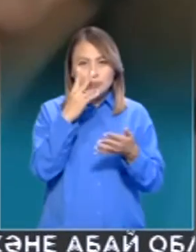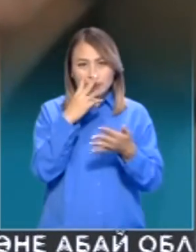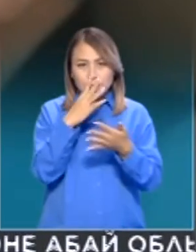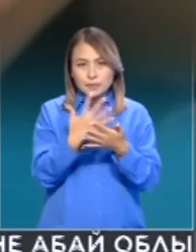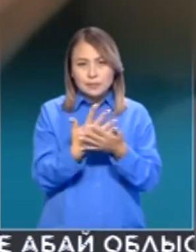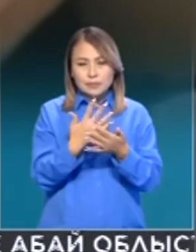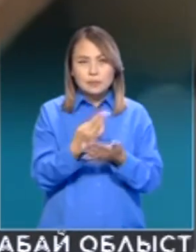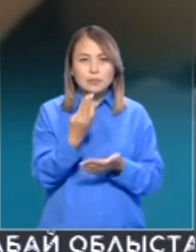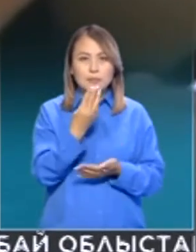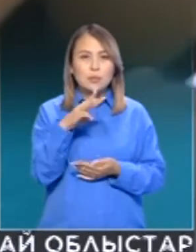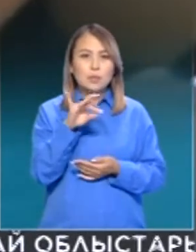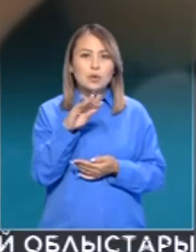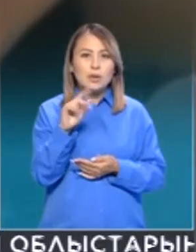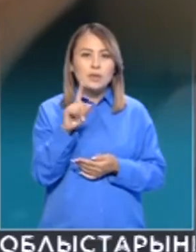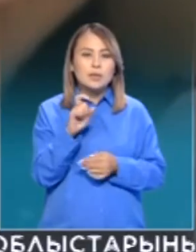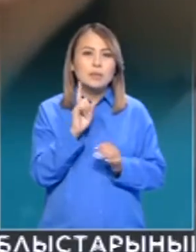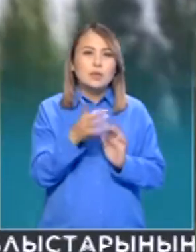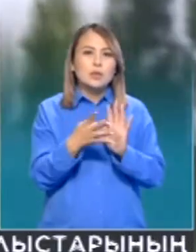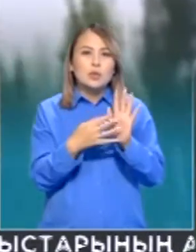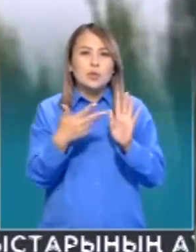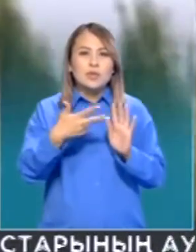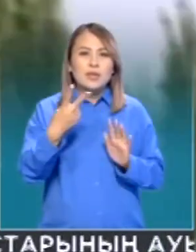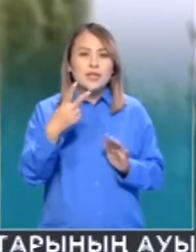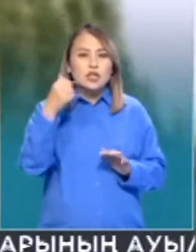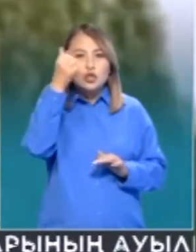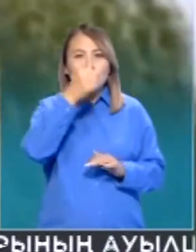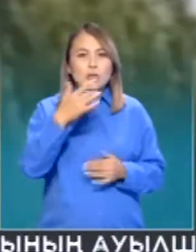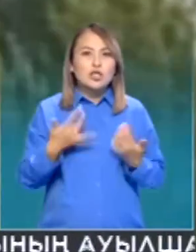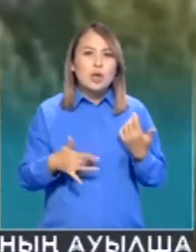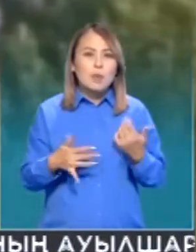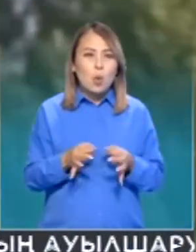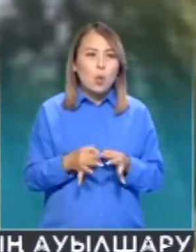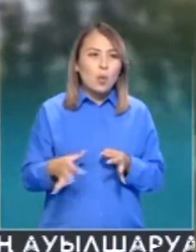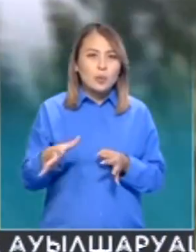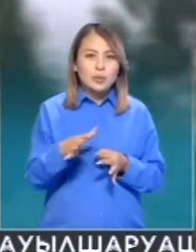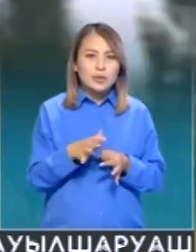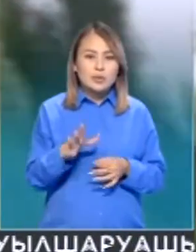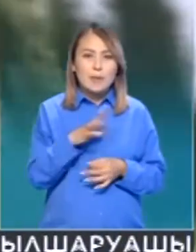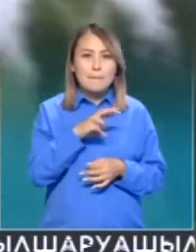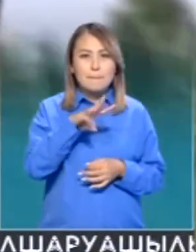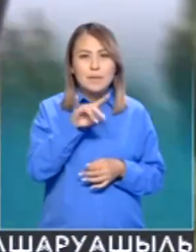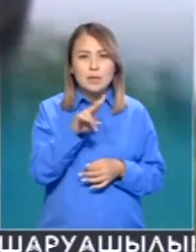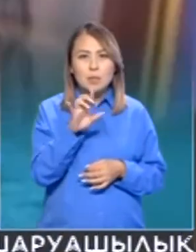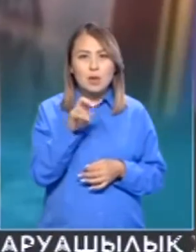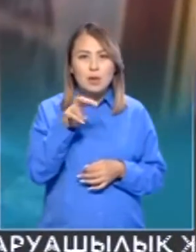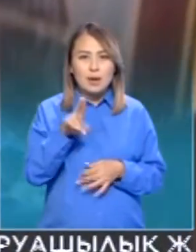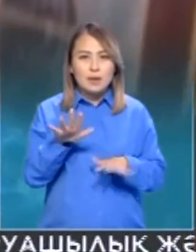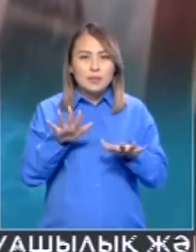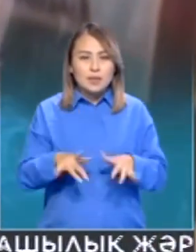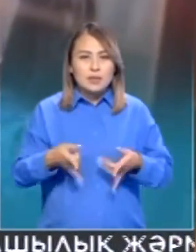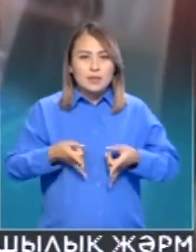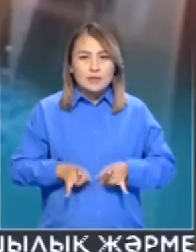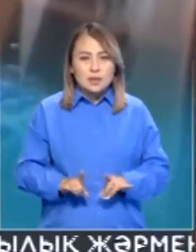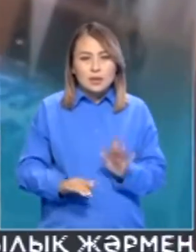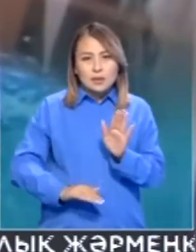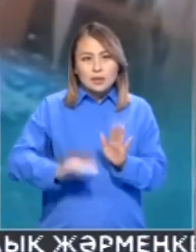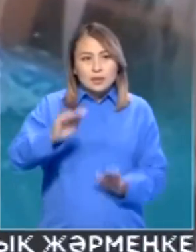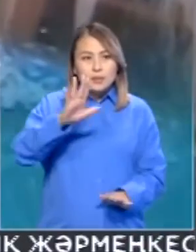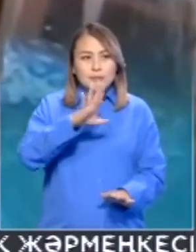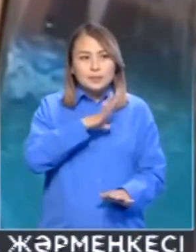Шерхан Мұртаза 1932 жылы Жамбыл облысы Жуалы ауданындағы Мыңбұлақ ауылында дүниеге келген. Балалық